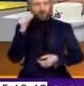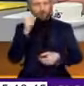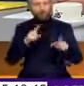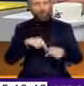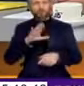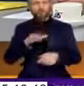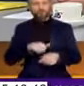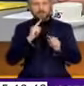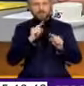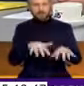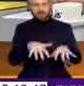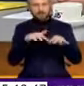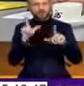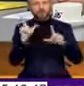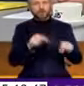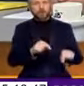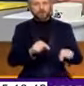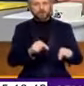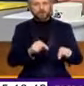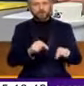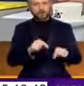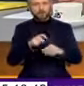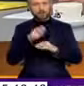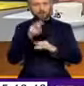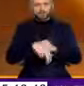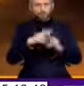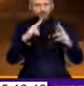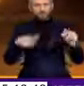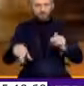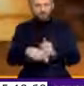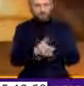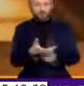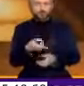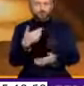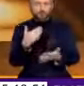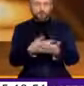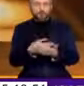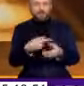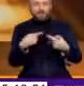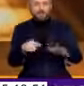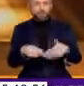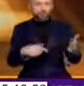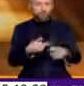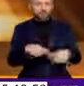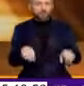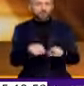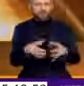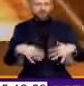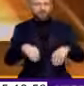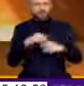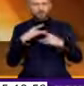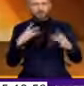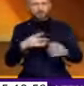після сесії поїхали, пірнули в Дніпро. Ось, тому, але з іншого боку, це таке родинне свято,